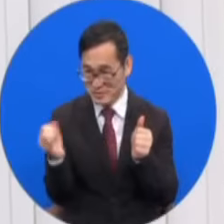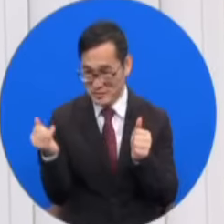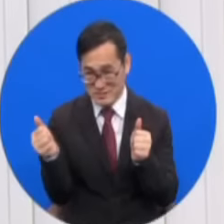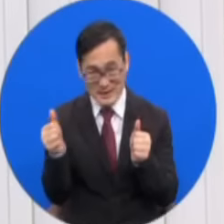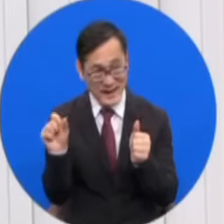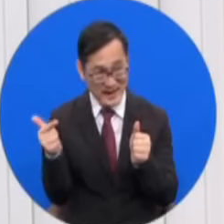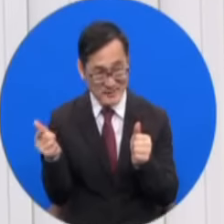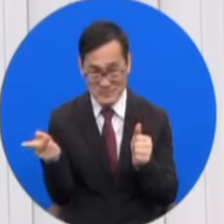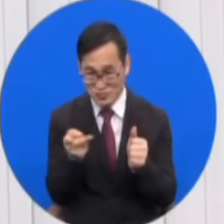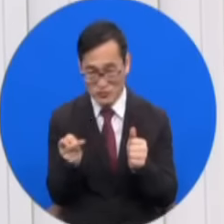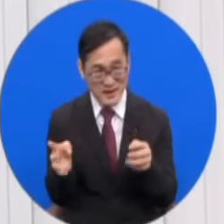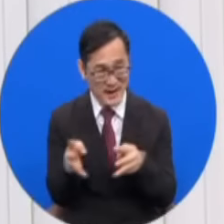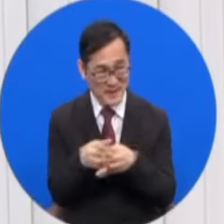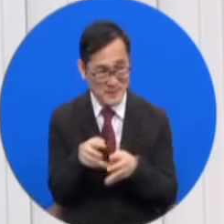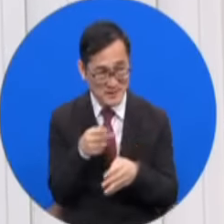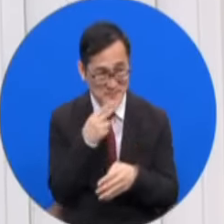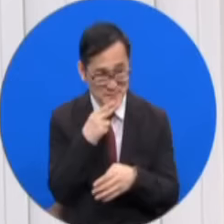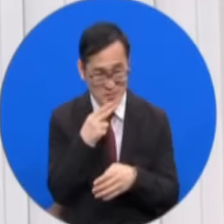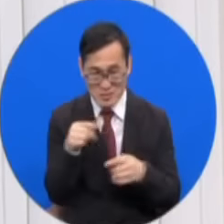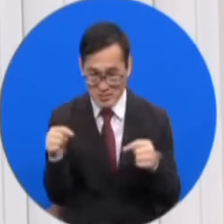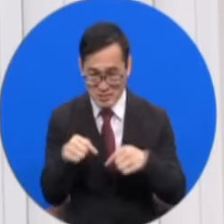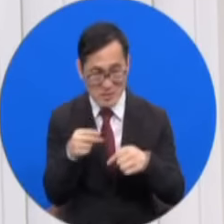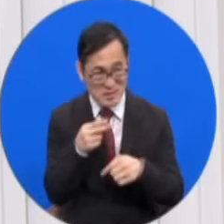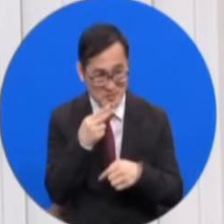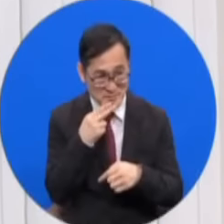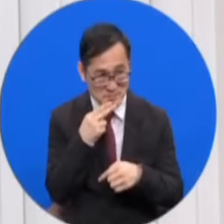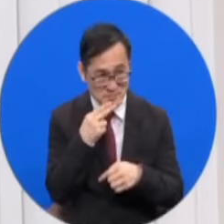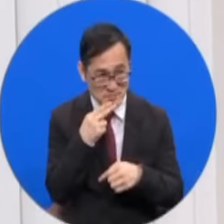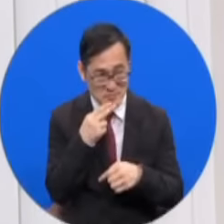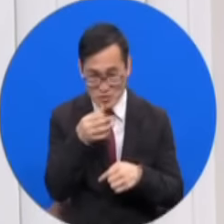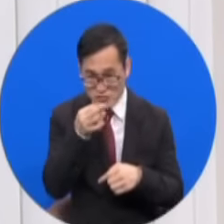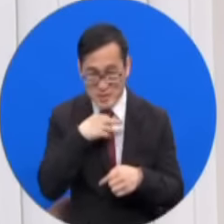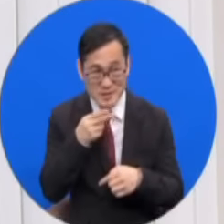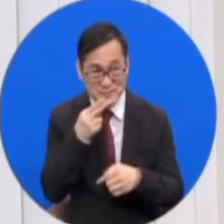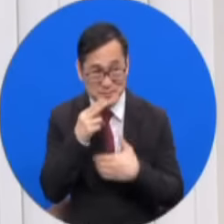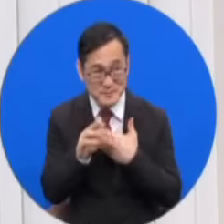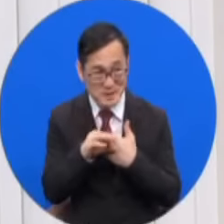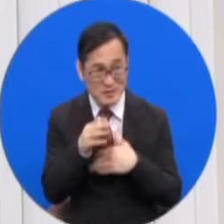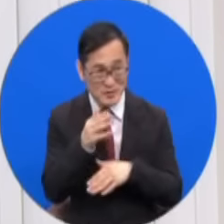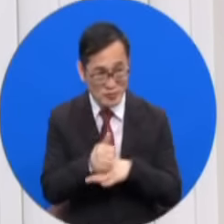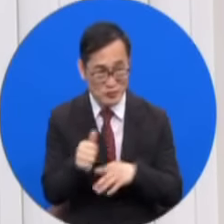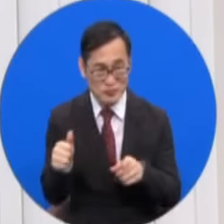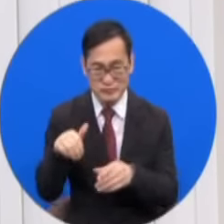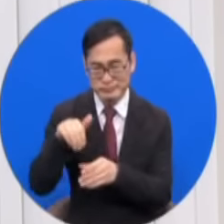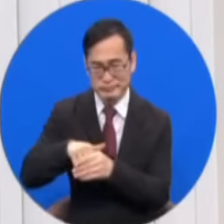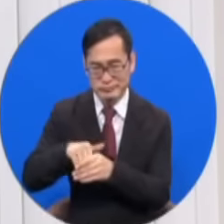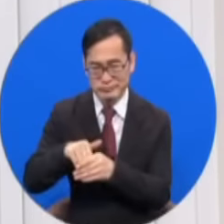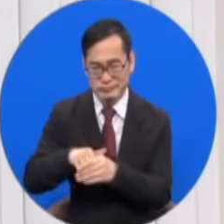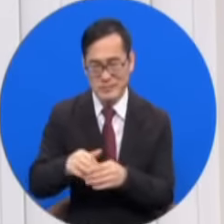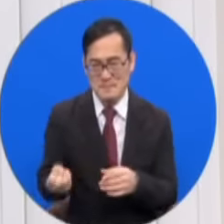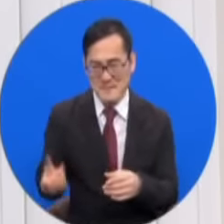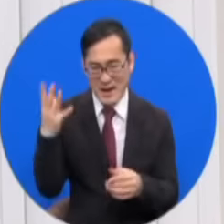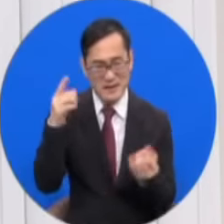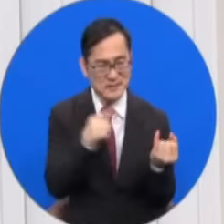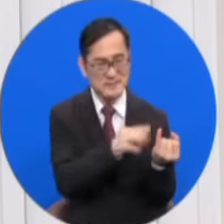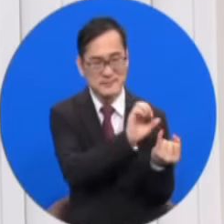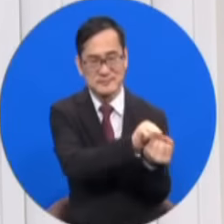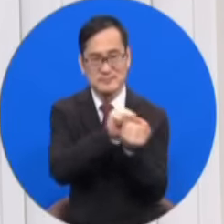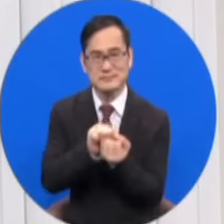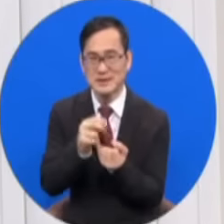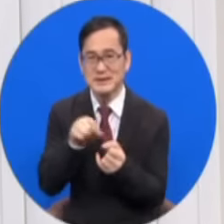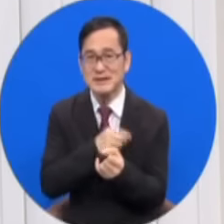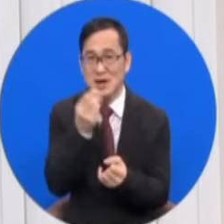지났다는게 제 생각입니다 그니까 사과도 그렇고 인적 세신도 그렇고 제이부 속실 설치 이런 것들을 한다라고 했을 때 국민들